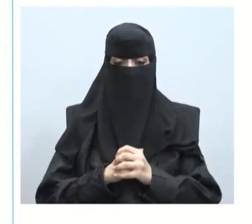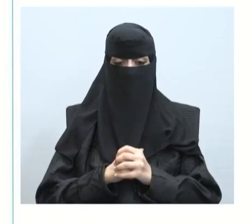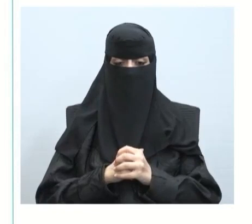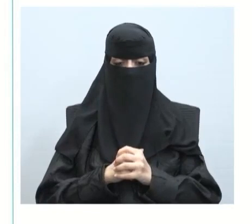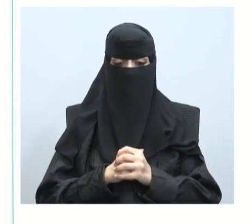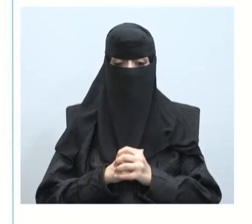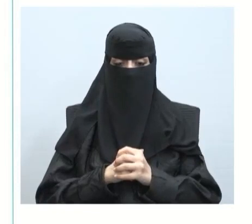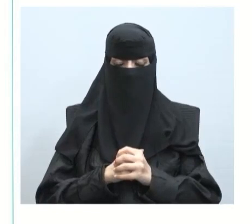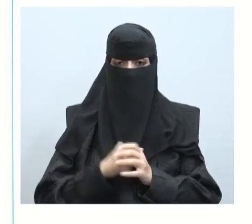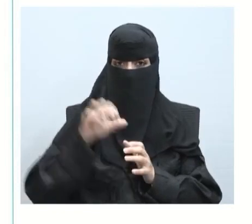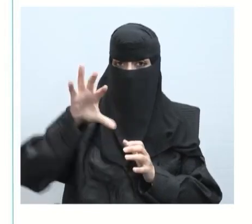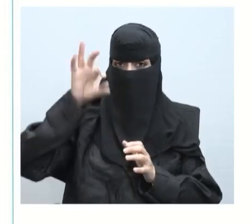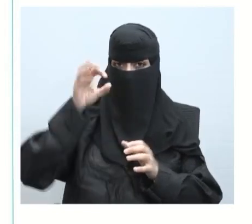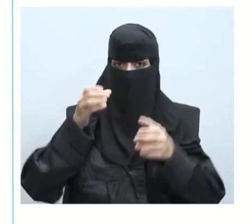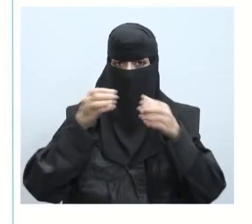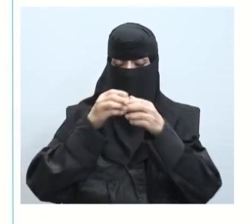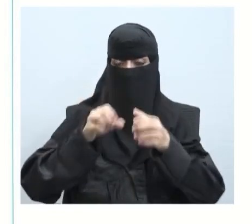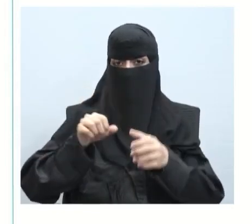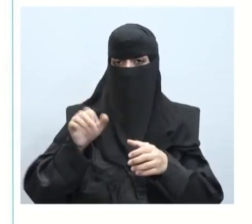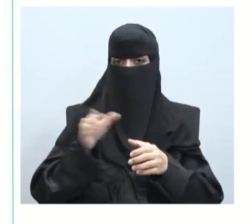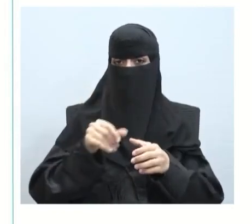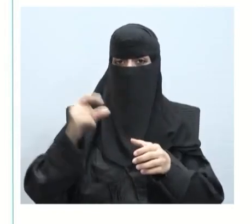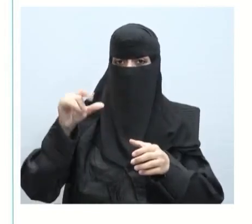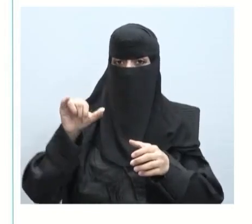سنقوم باستيراد الحزم الـ date time.